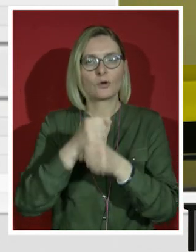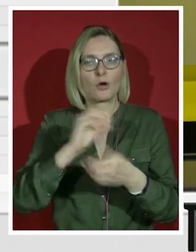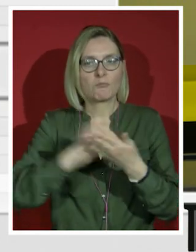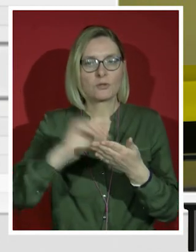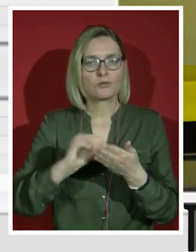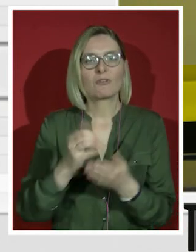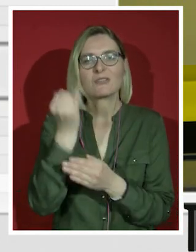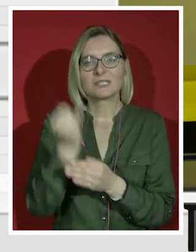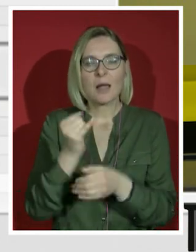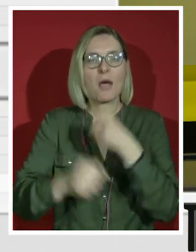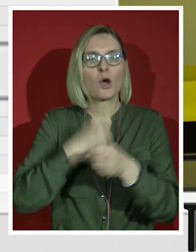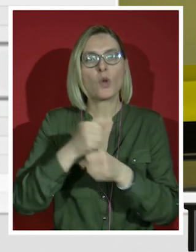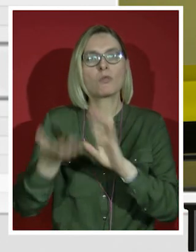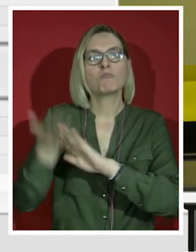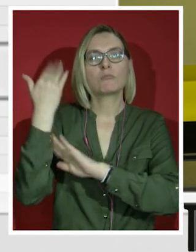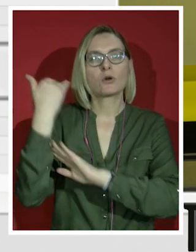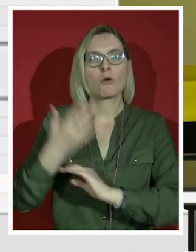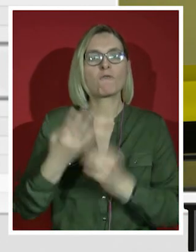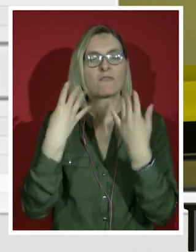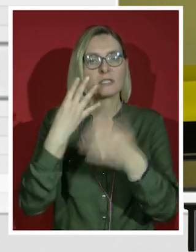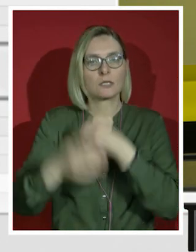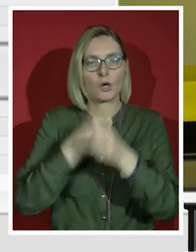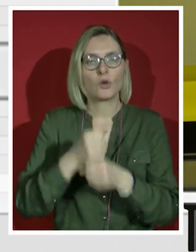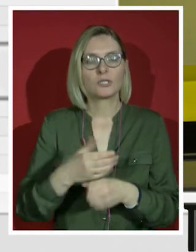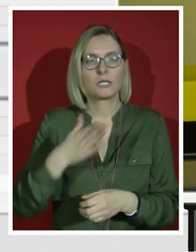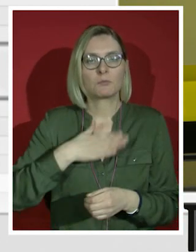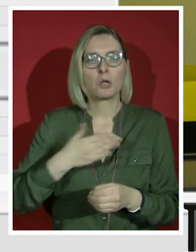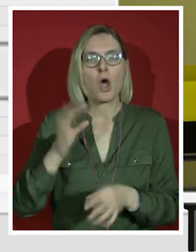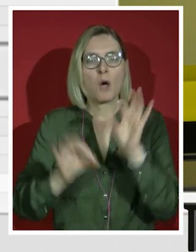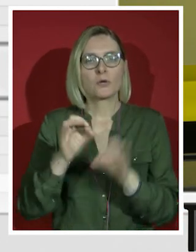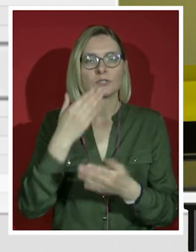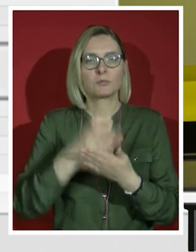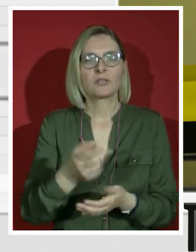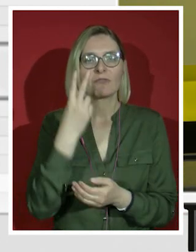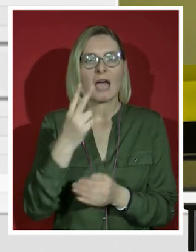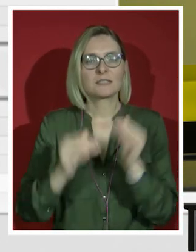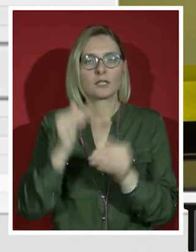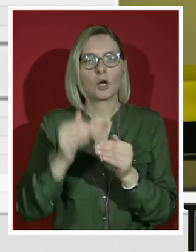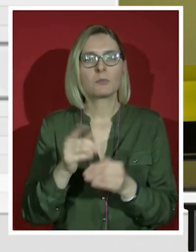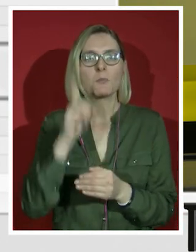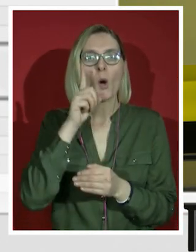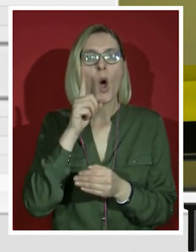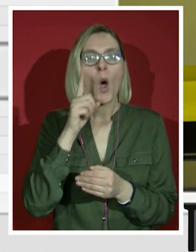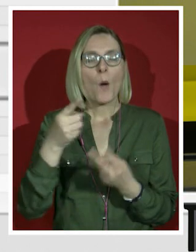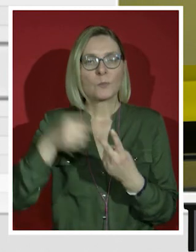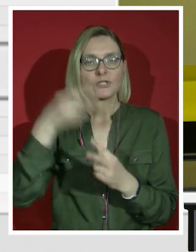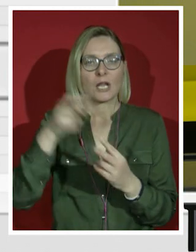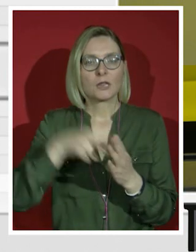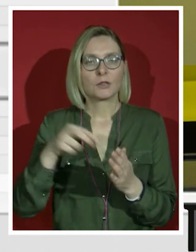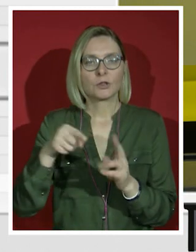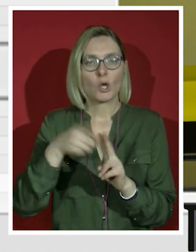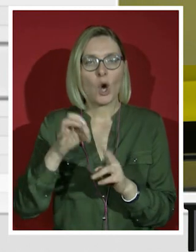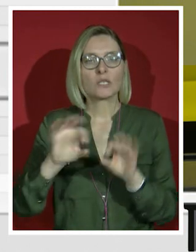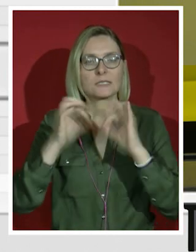енормно слаба година. Енормно слаба година, просекот тогаш бил 20 килограми по пчелно семејство. Ние денес ќе бидеме